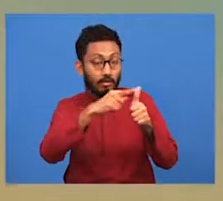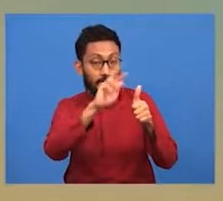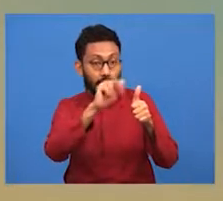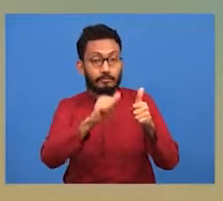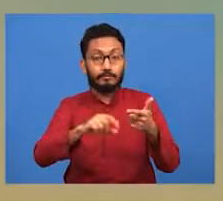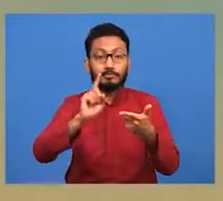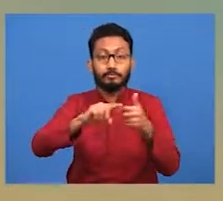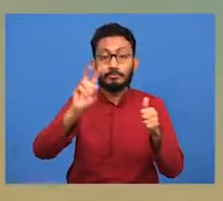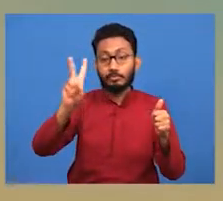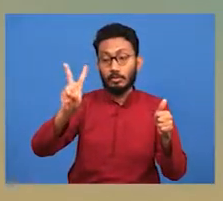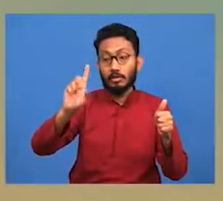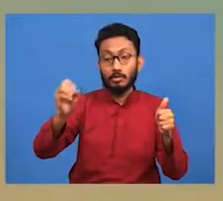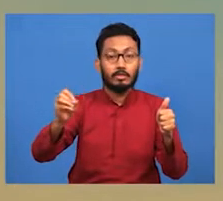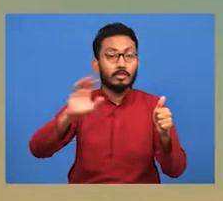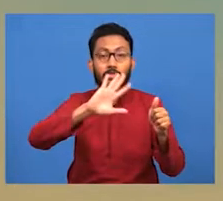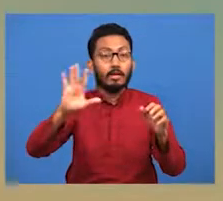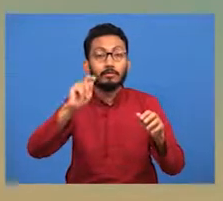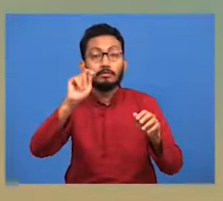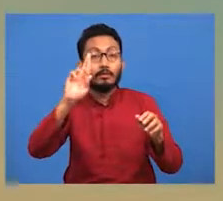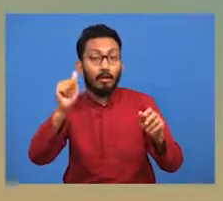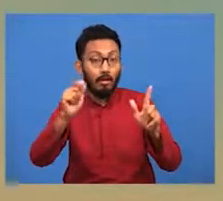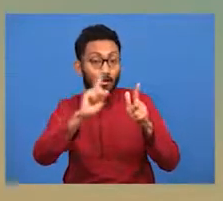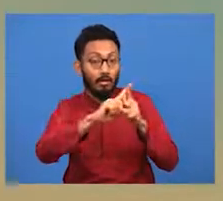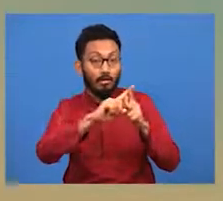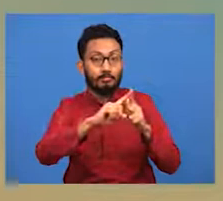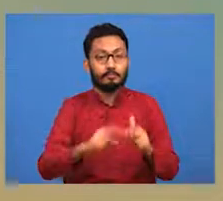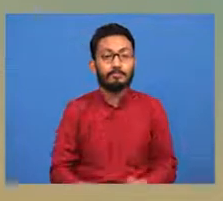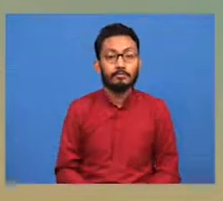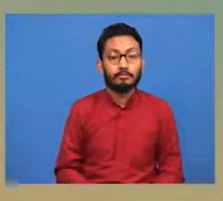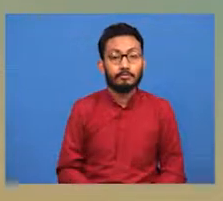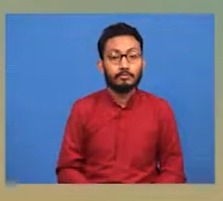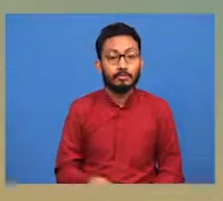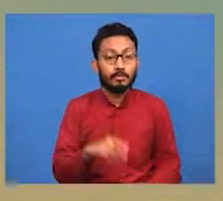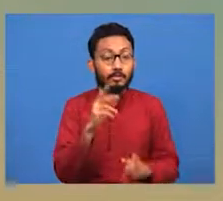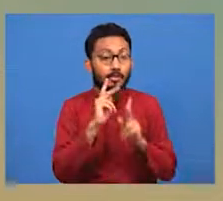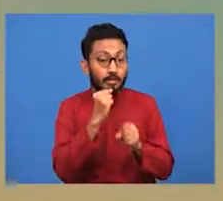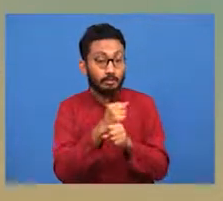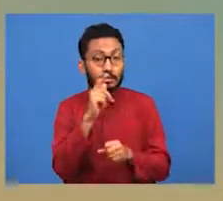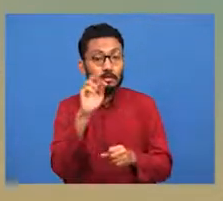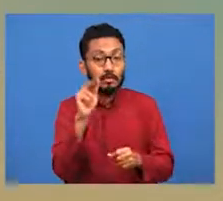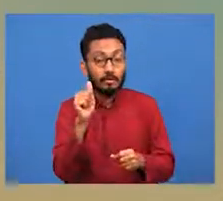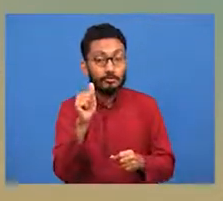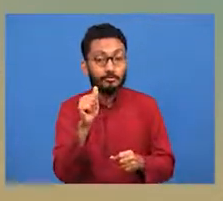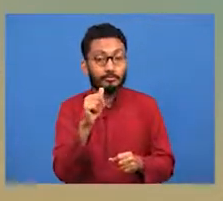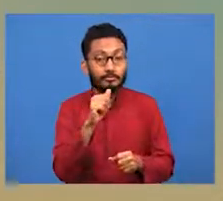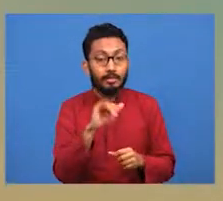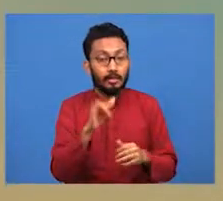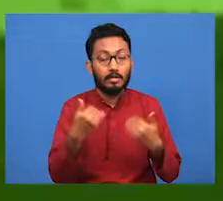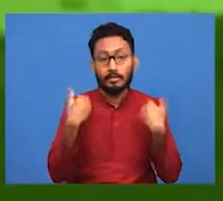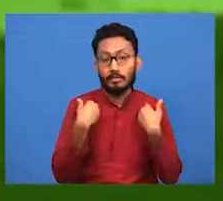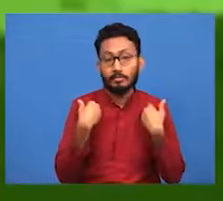transitif. Kata kerja aktif transitif ialah kata kerja yang memerlukan objek sebagai